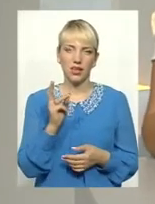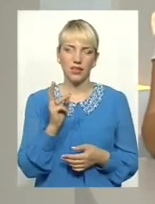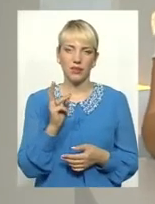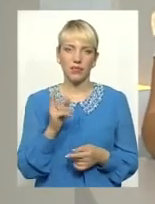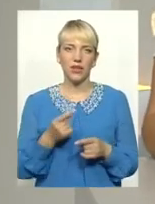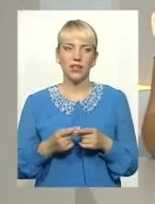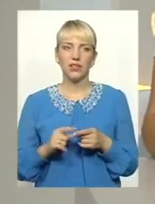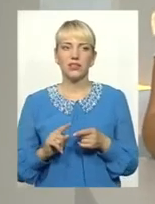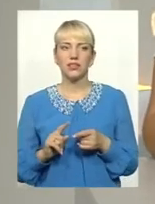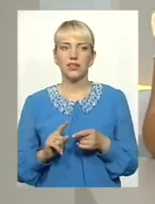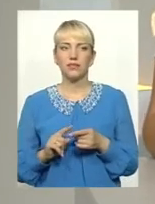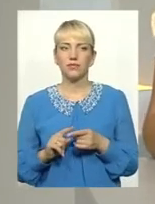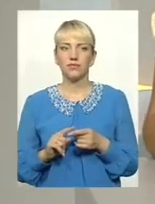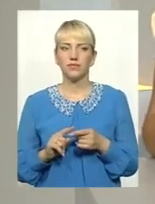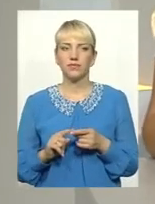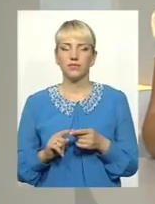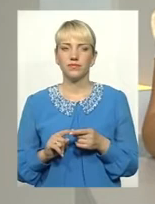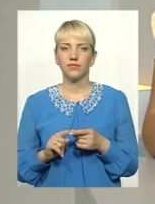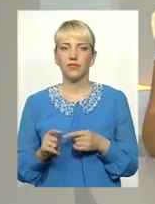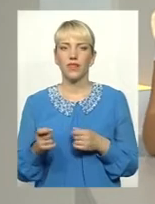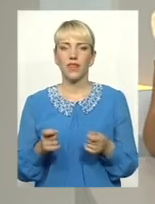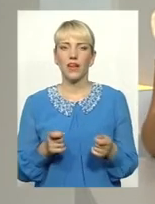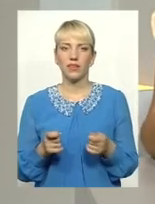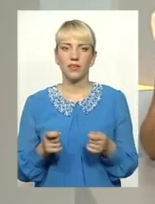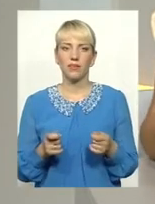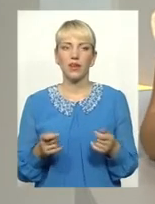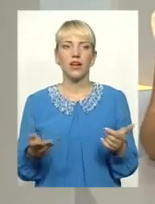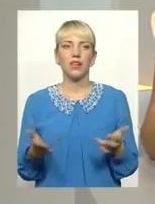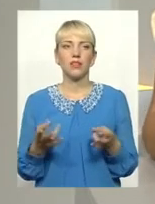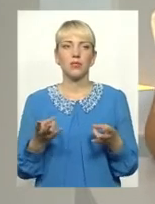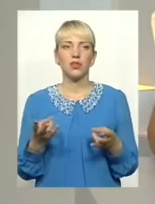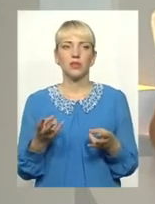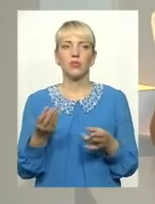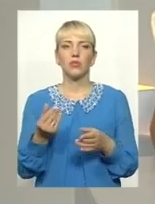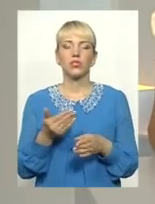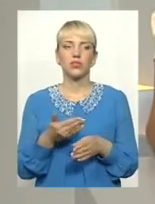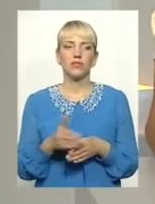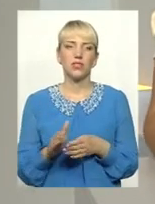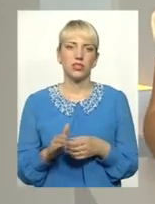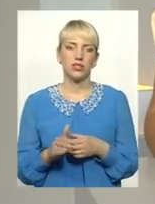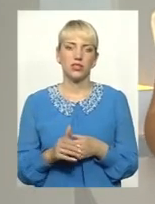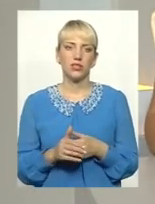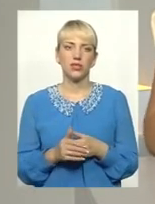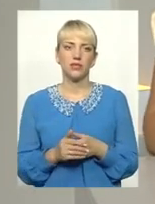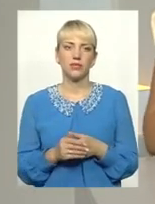це все ж таки влада, якій потрібно виділили кошти,